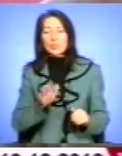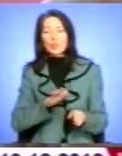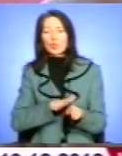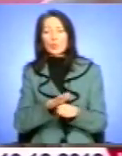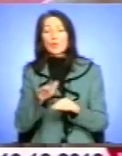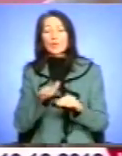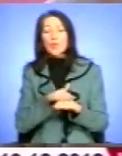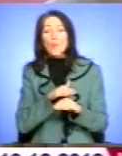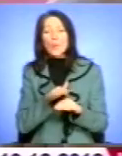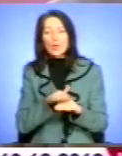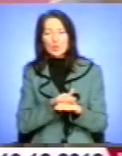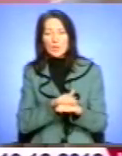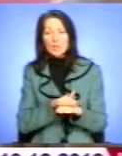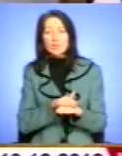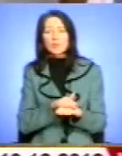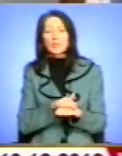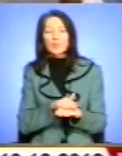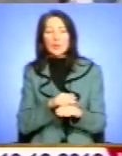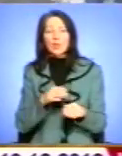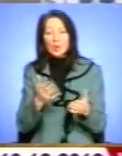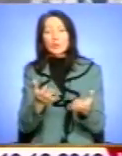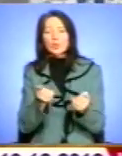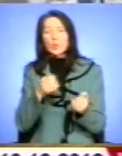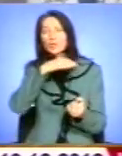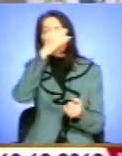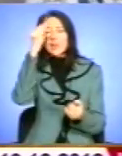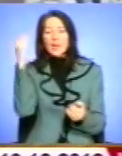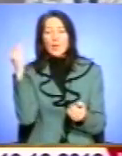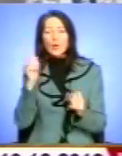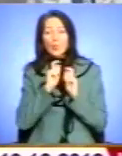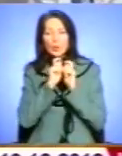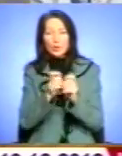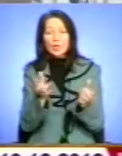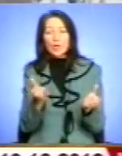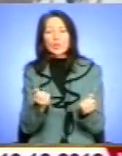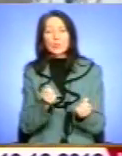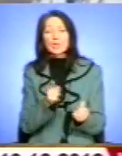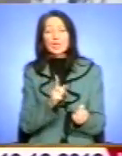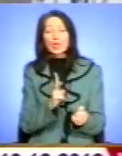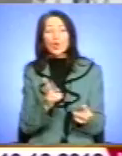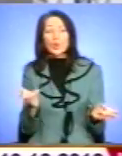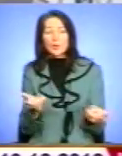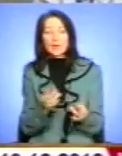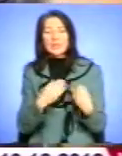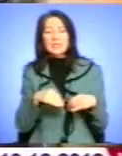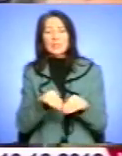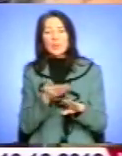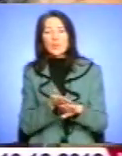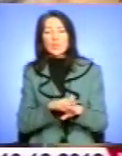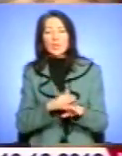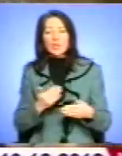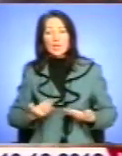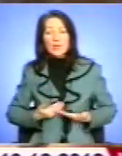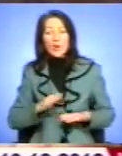власне, успадкував небо. Подарунки до свята отримали ті, що їх потребували, сім'ї у важких життєвих обставинах. Цього